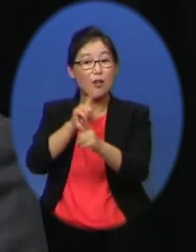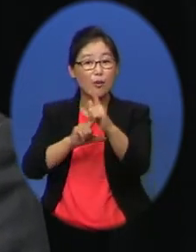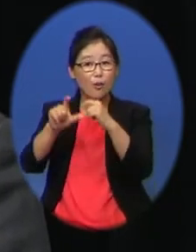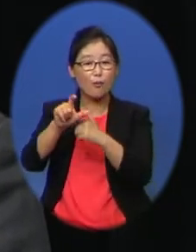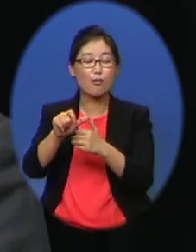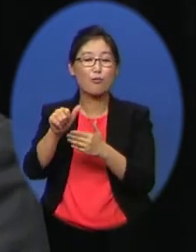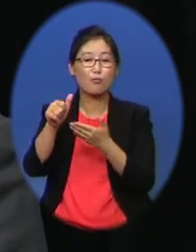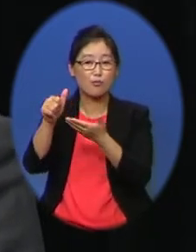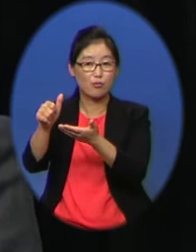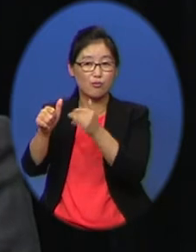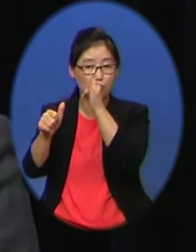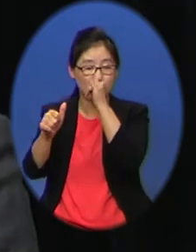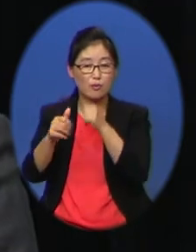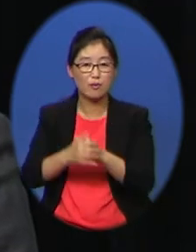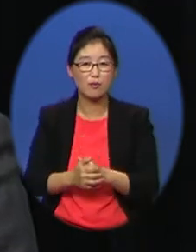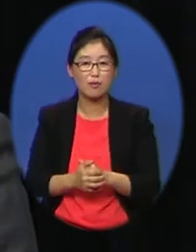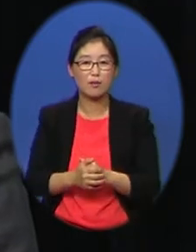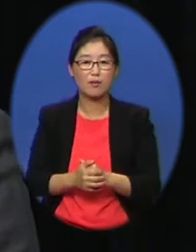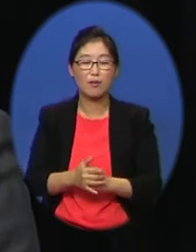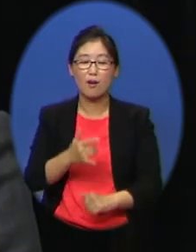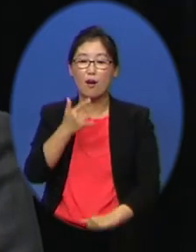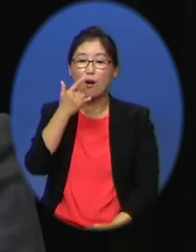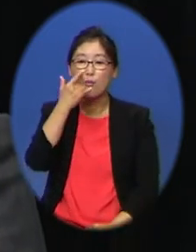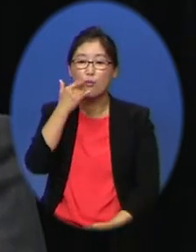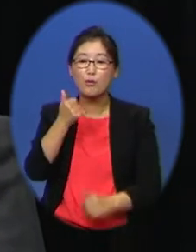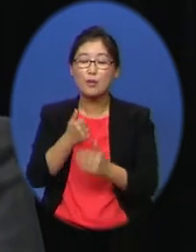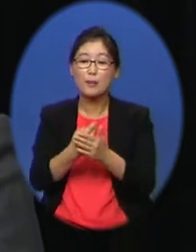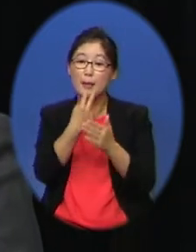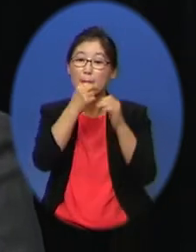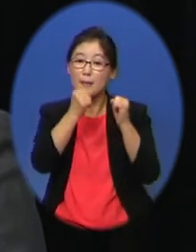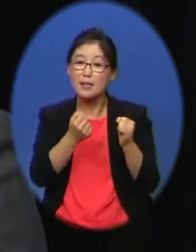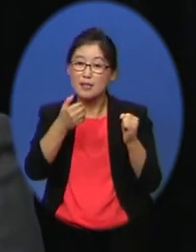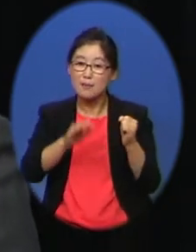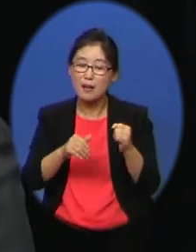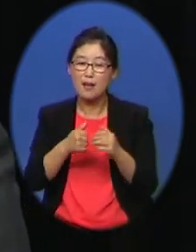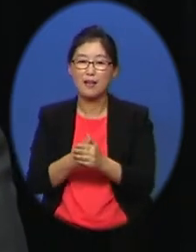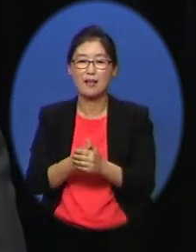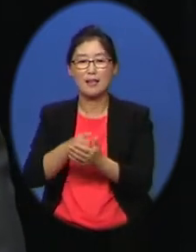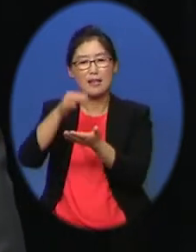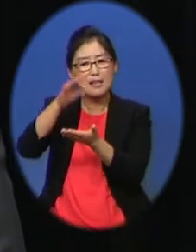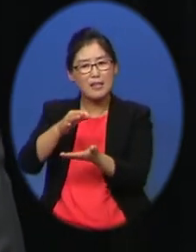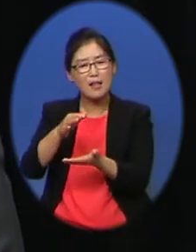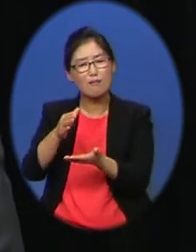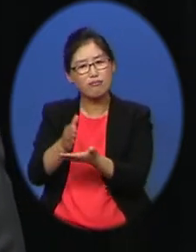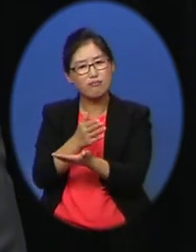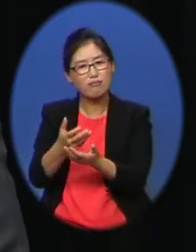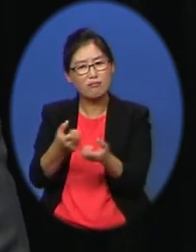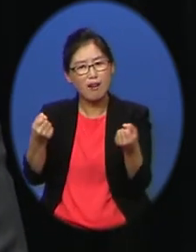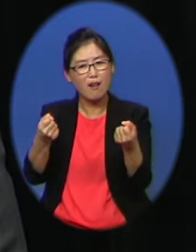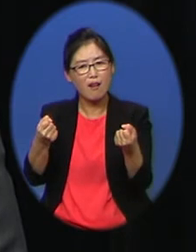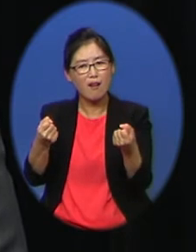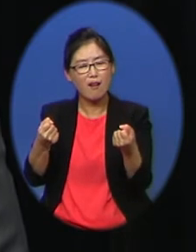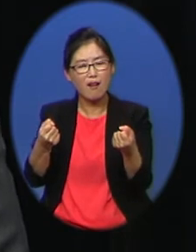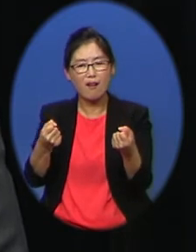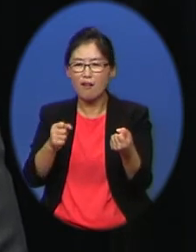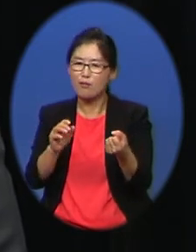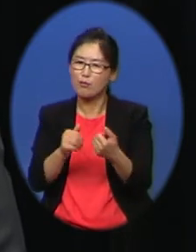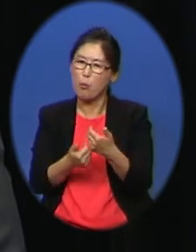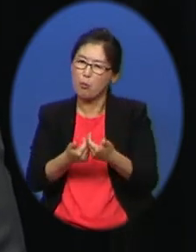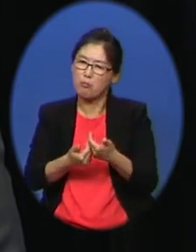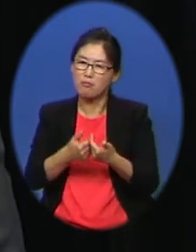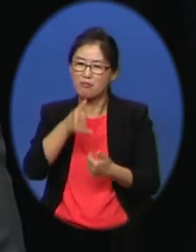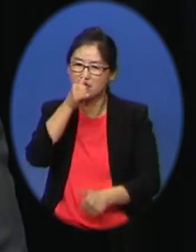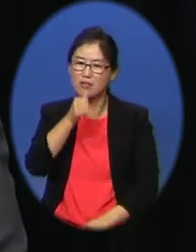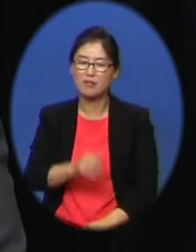부모님이 살아계신데도 마치 사망하신 것처럼 이제 재산을 나눠 가지다 보니까 그것도 좀 적절하지도 않고 또 사례에서 보듯이 가족